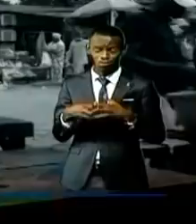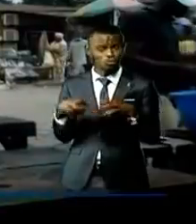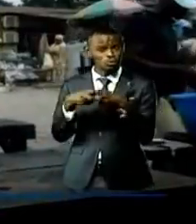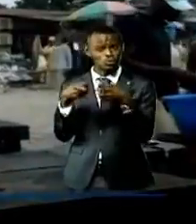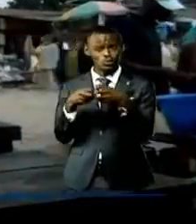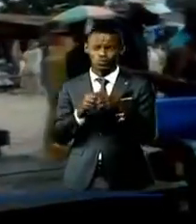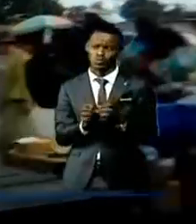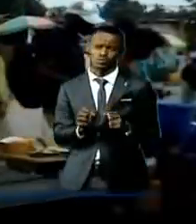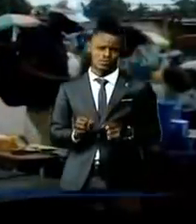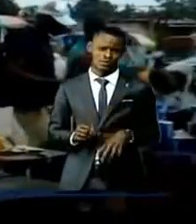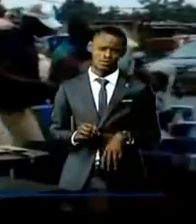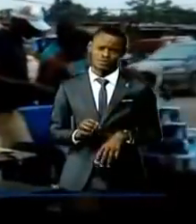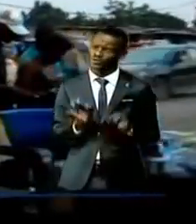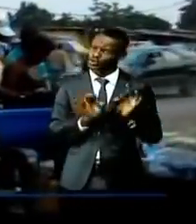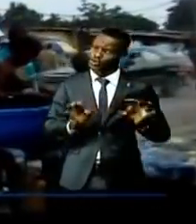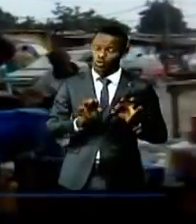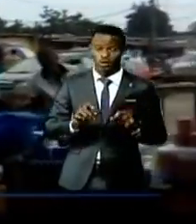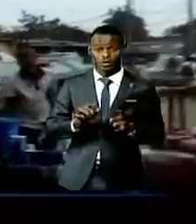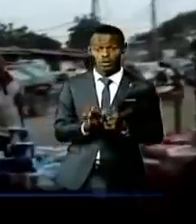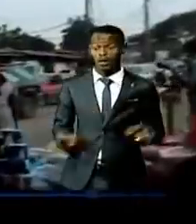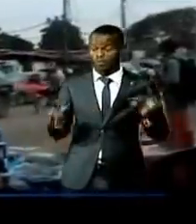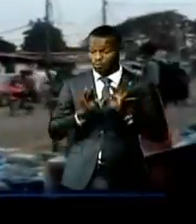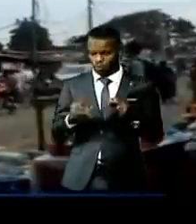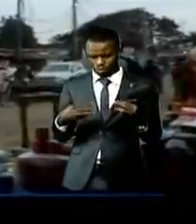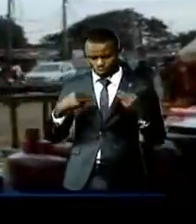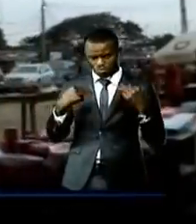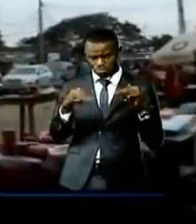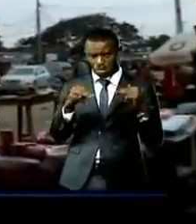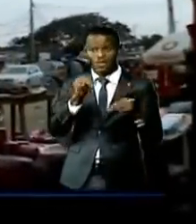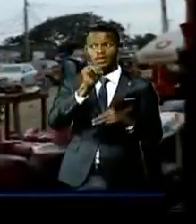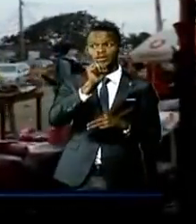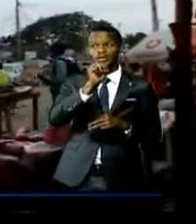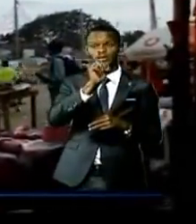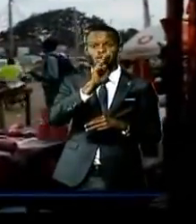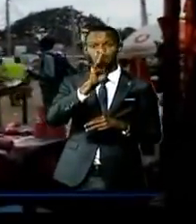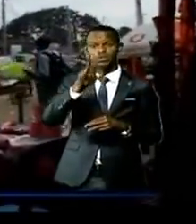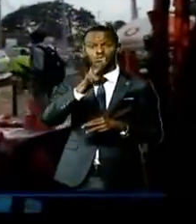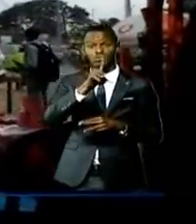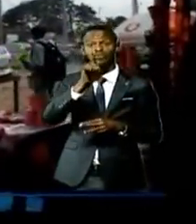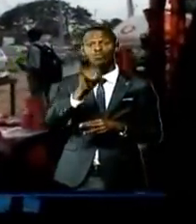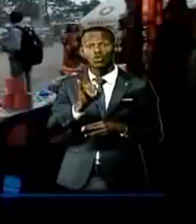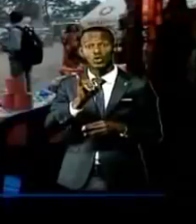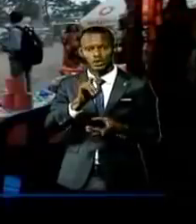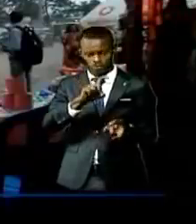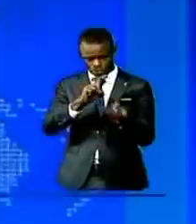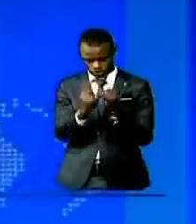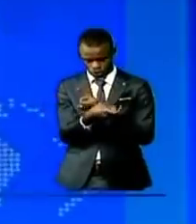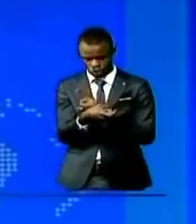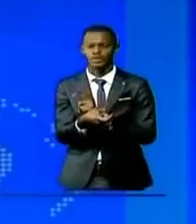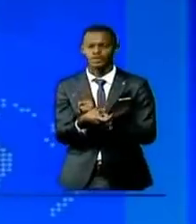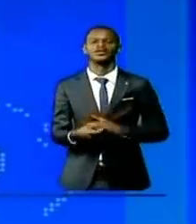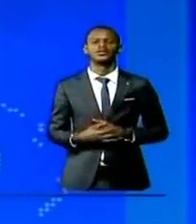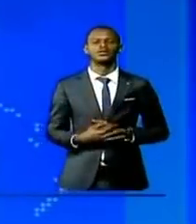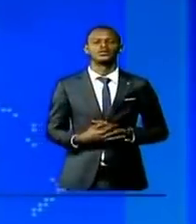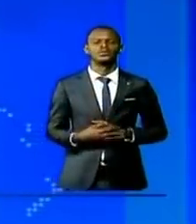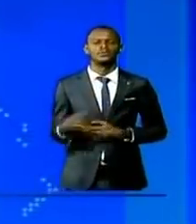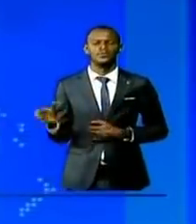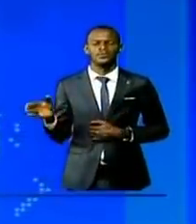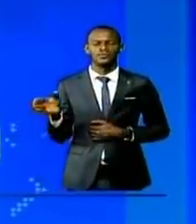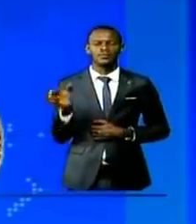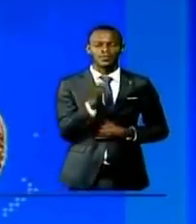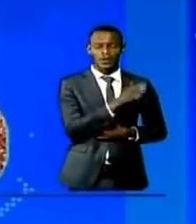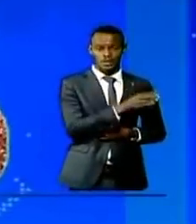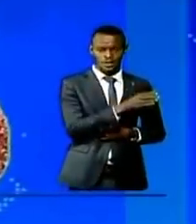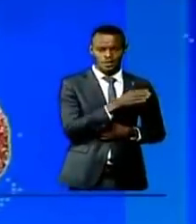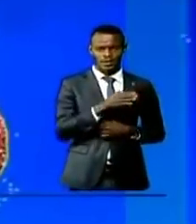ces marchés du quartier Mboudi sera la meilleure des solutions pour éviter le pire. Une usine